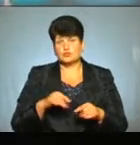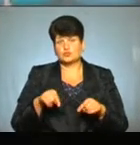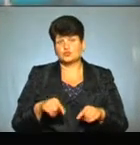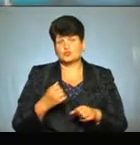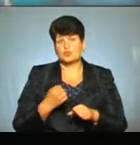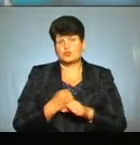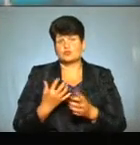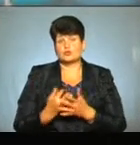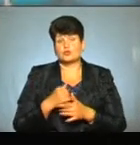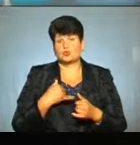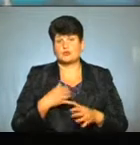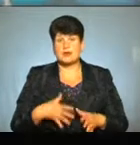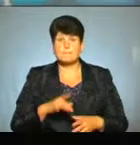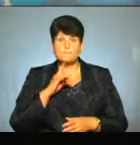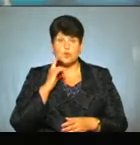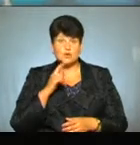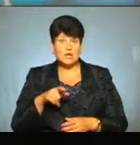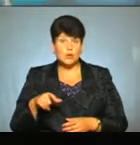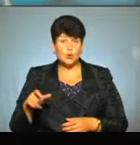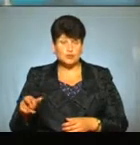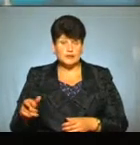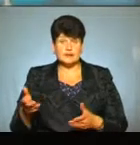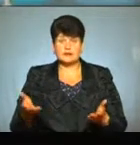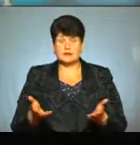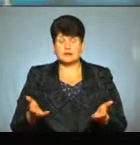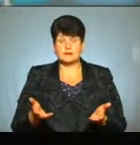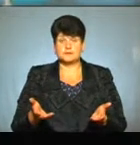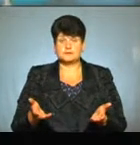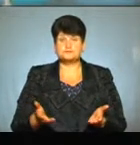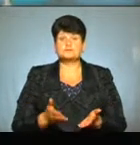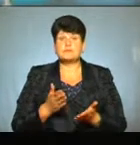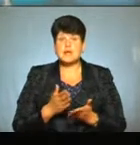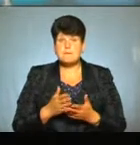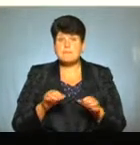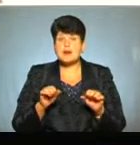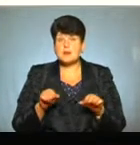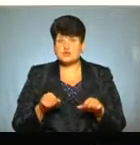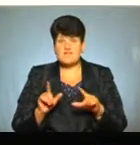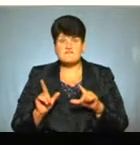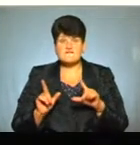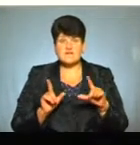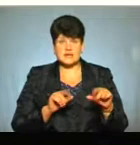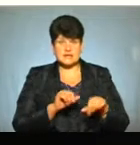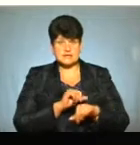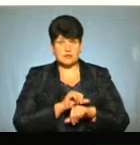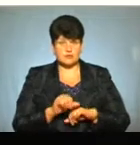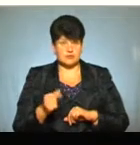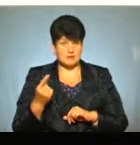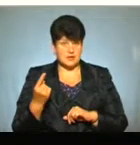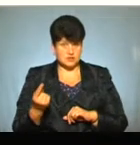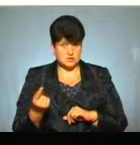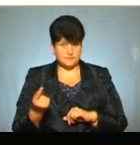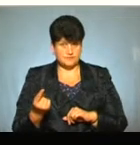саме роботу у нас. Молоді люди, які мали можливості виїхати за кордон, це